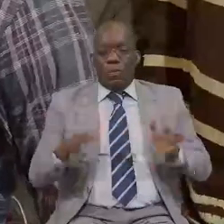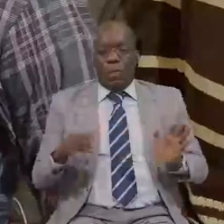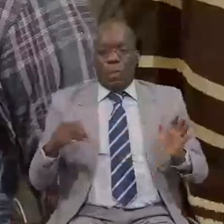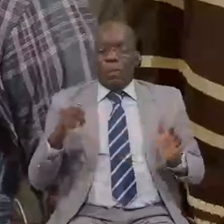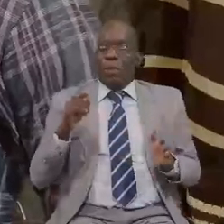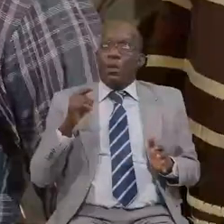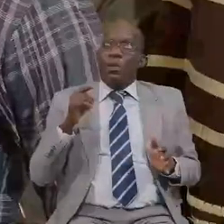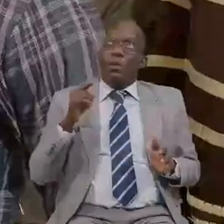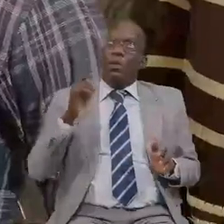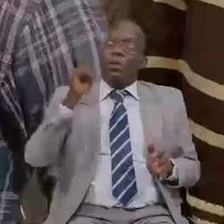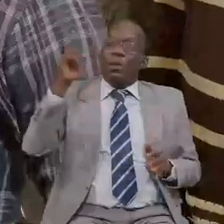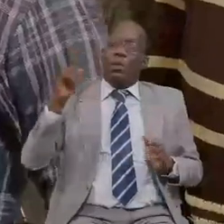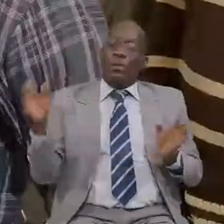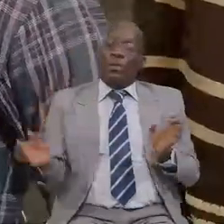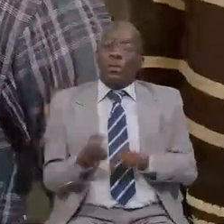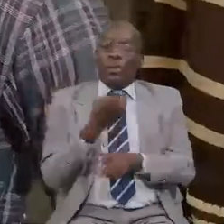Qu'il ôte cela.